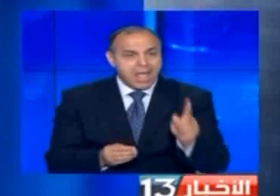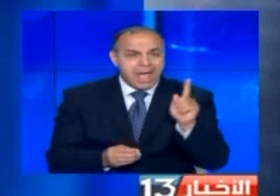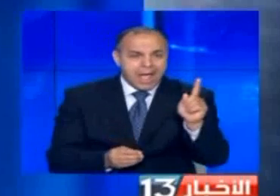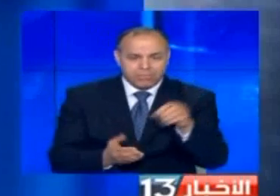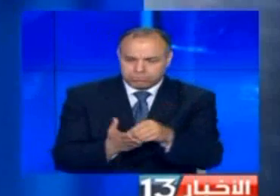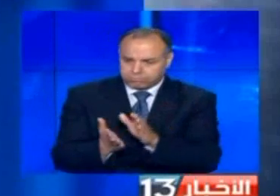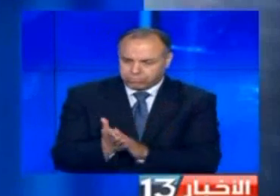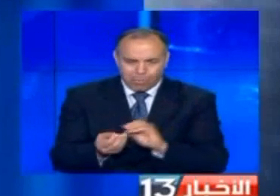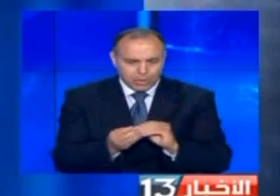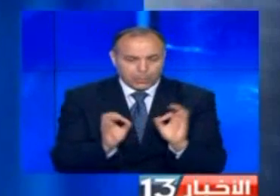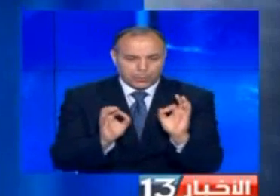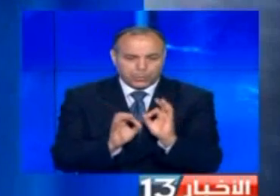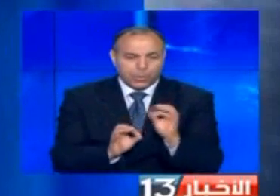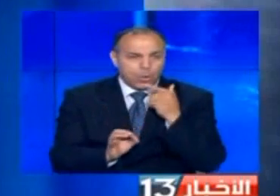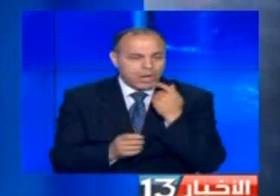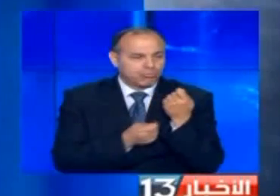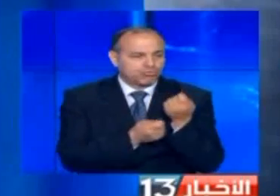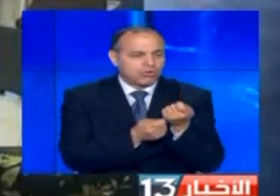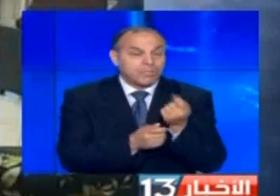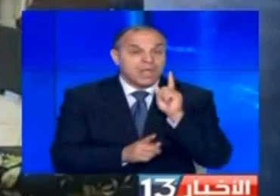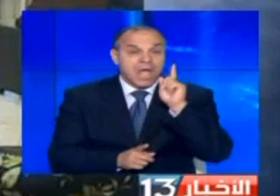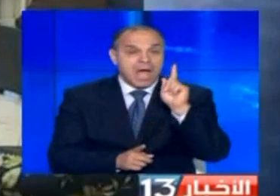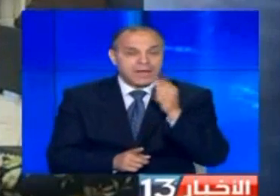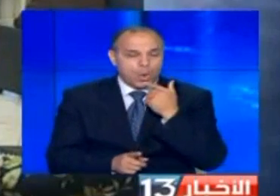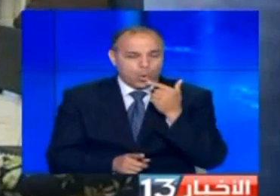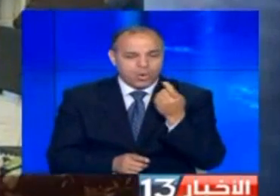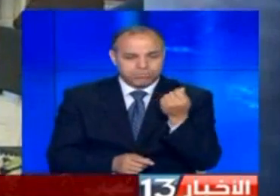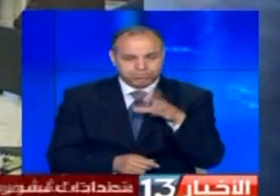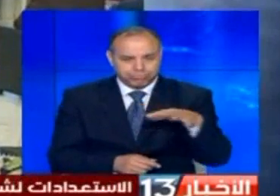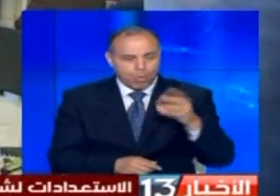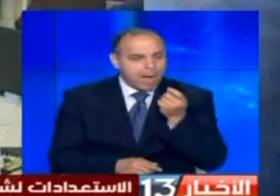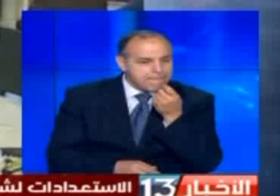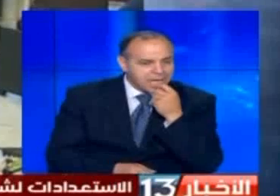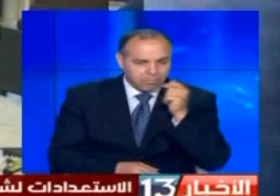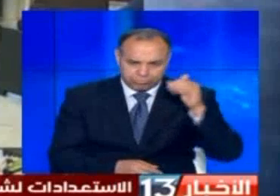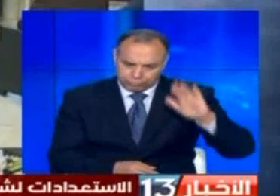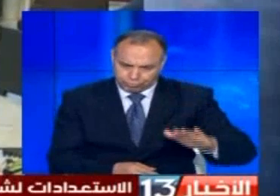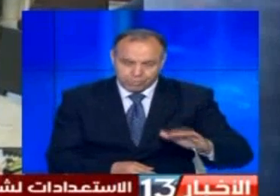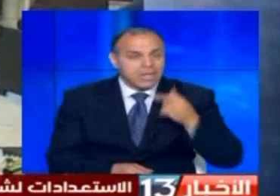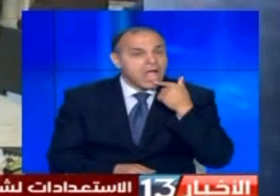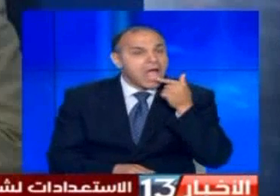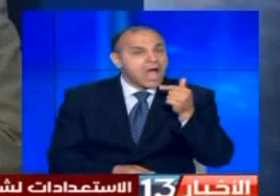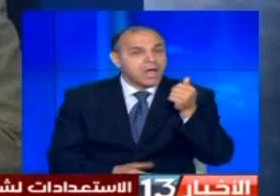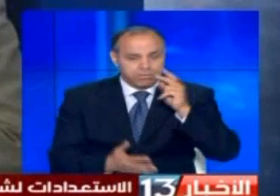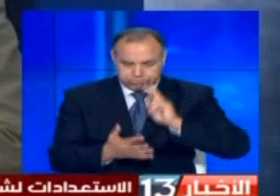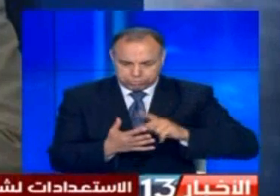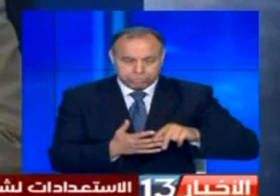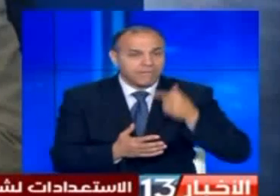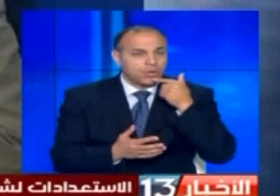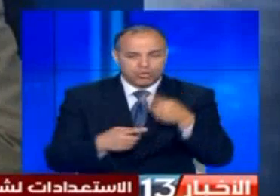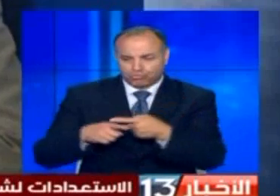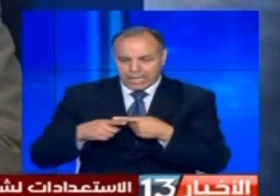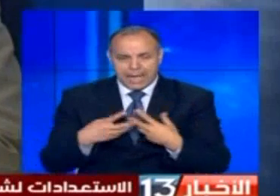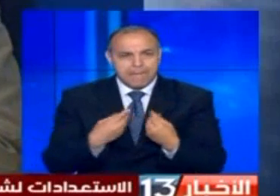تسجيل اي اشكاليات في التزويد واعلن ان اسعار الخضر والغلال في انخفاض وانه تم امضاء اتفاقيات